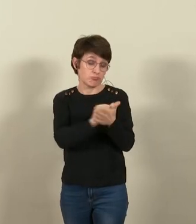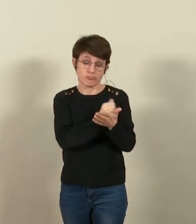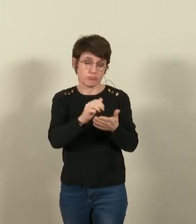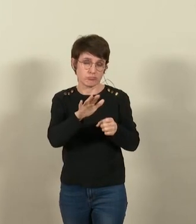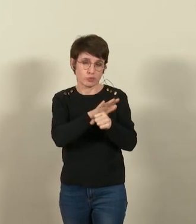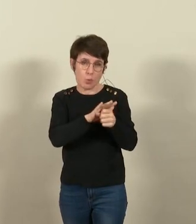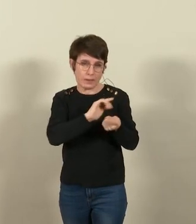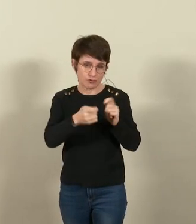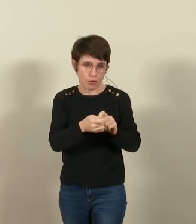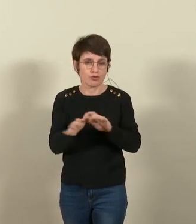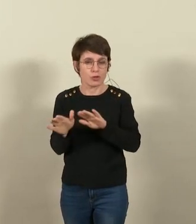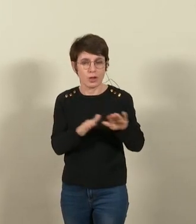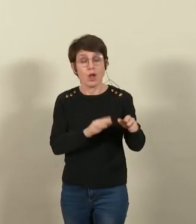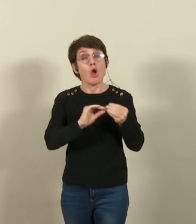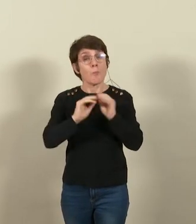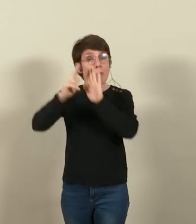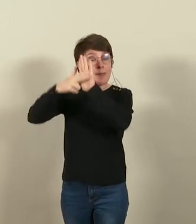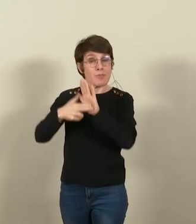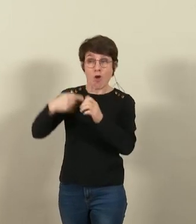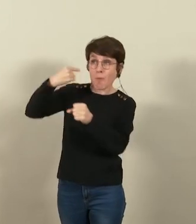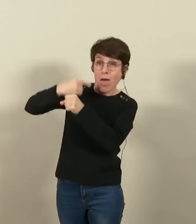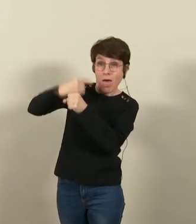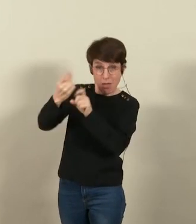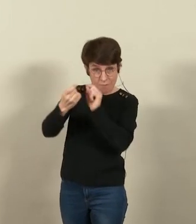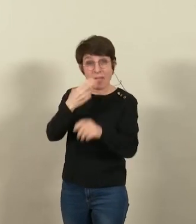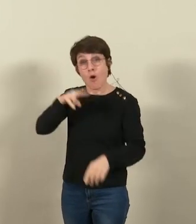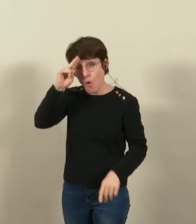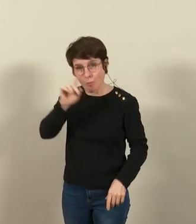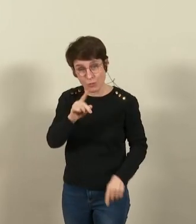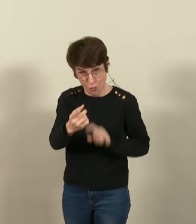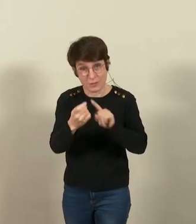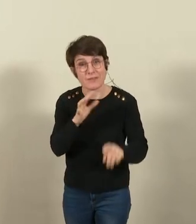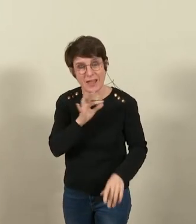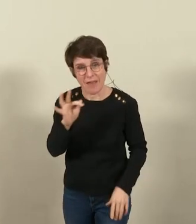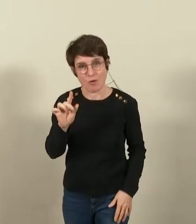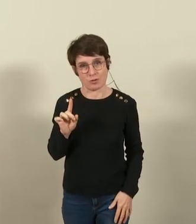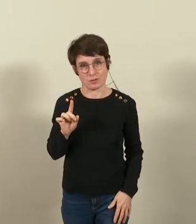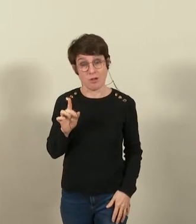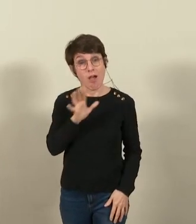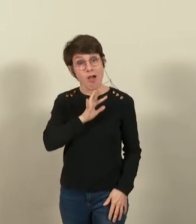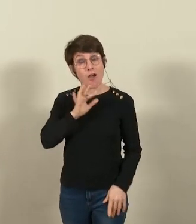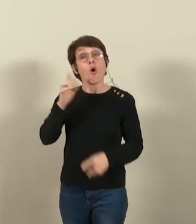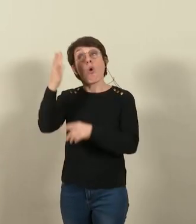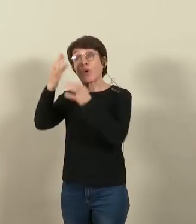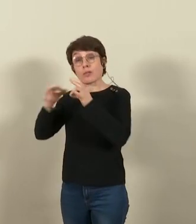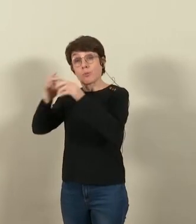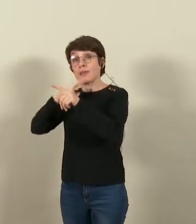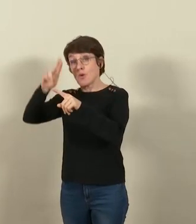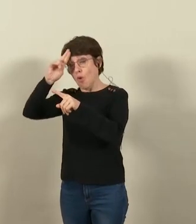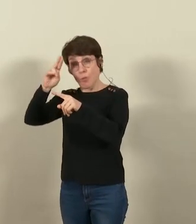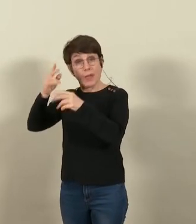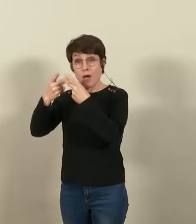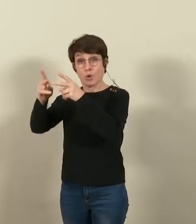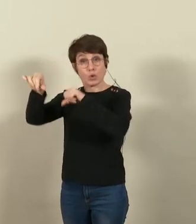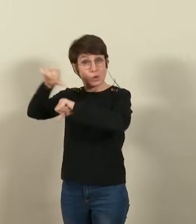surnormativité ne vient pas de l'Europe mais de la France oui oui de la France qui interdit des produits que les autres d'autres pays européens